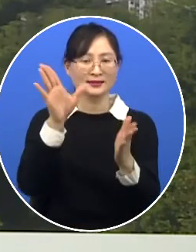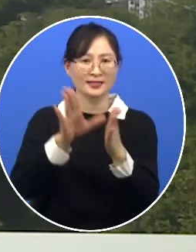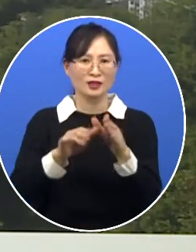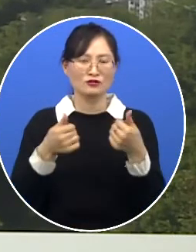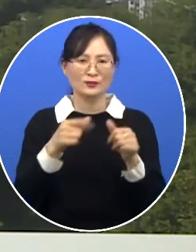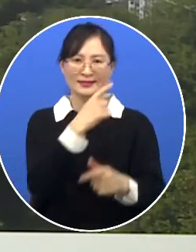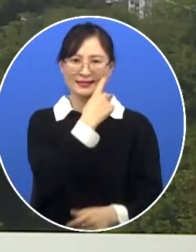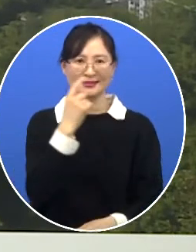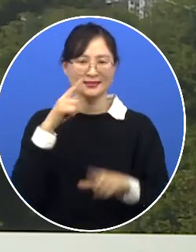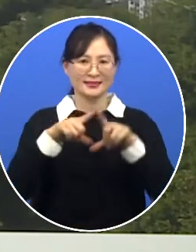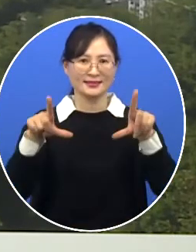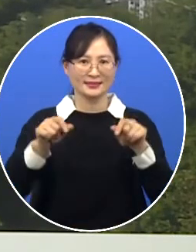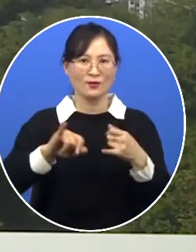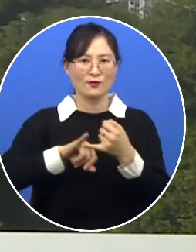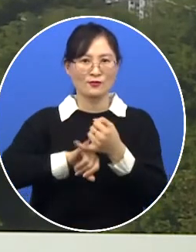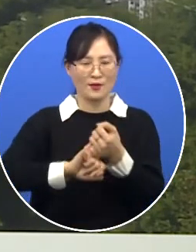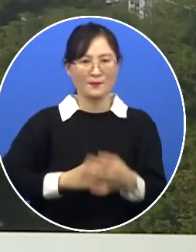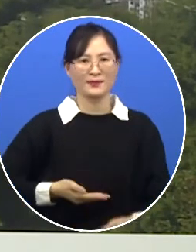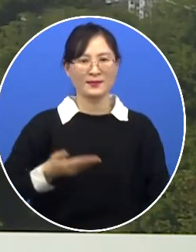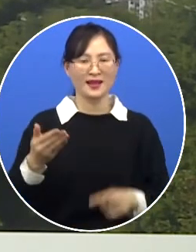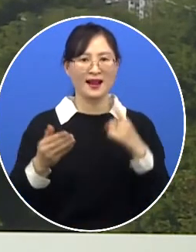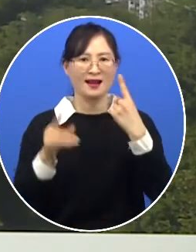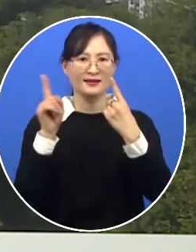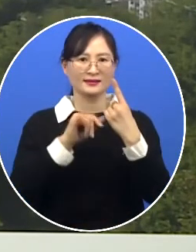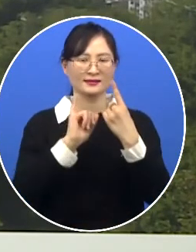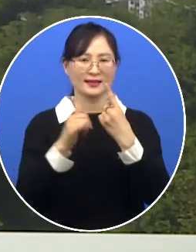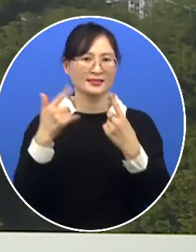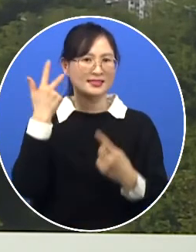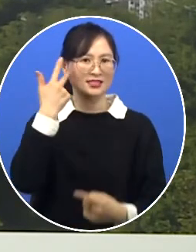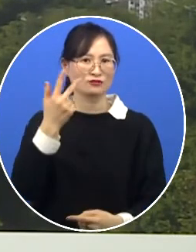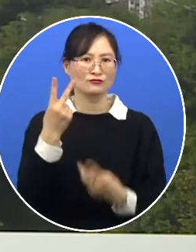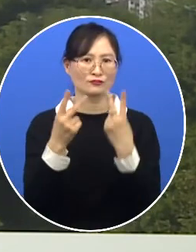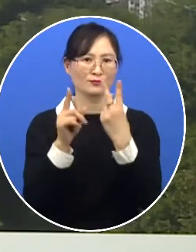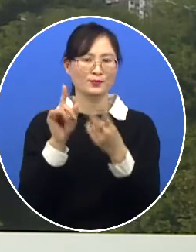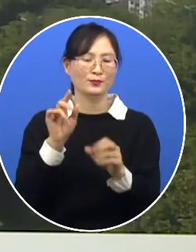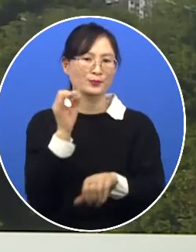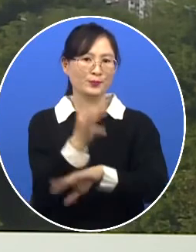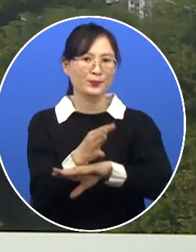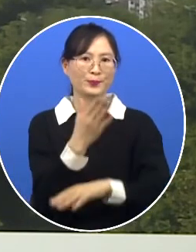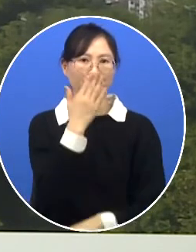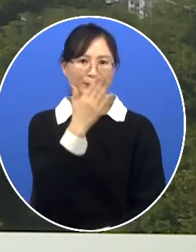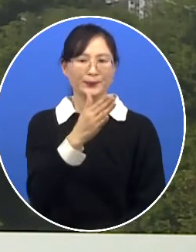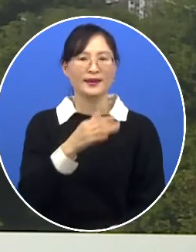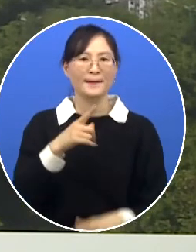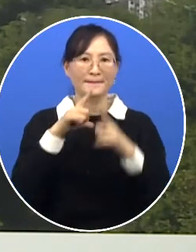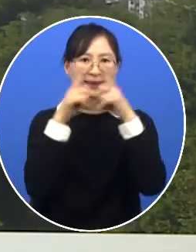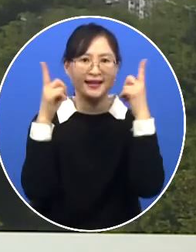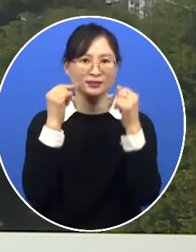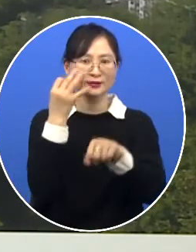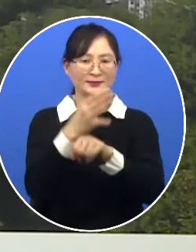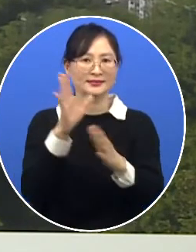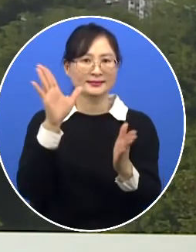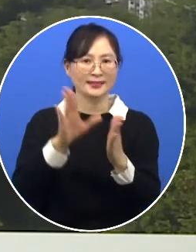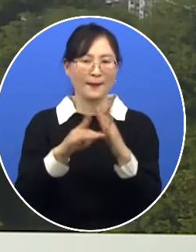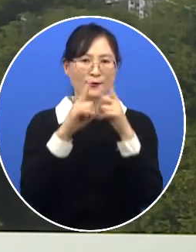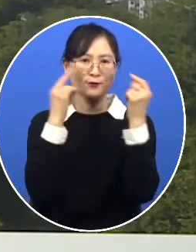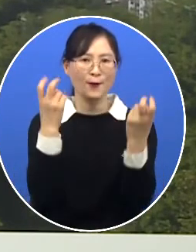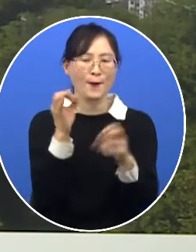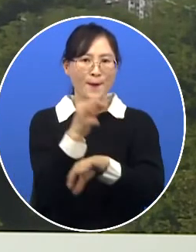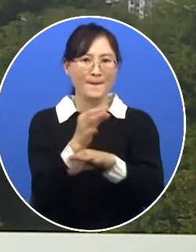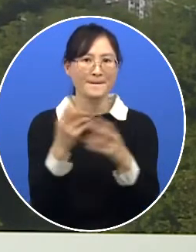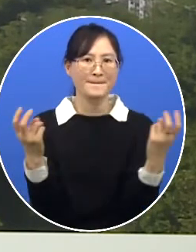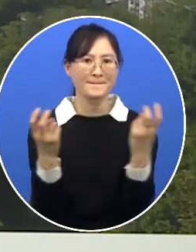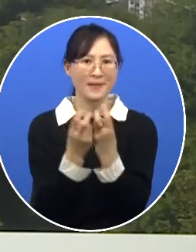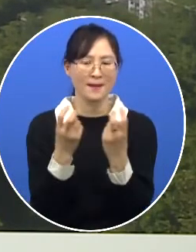있습니다. 마스크를 구입하실 때는 신분증을 꼭 지참하셔야 하며 1인당 일주일에 2매씩 구입하실 수